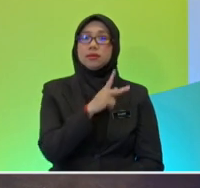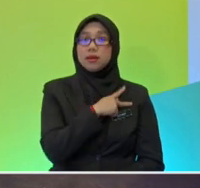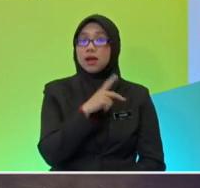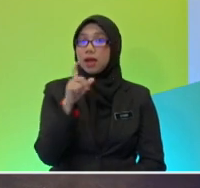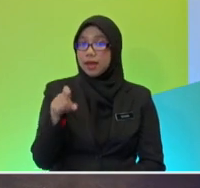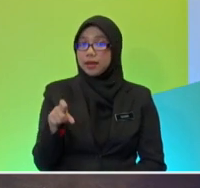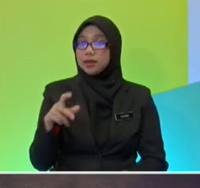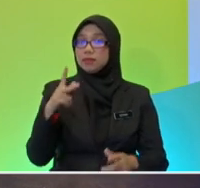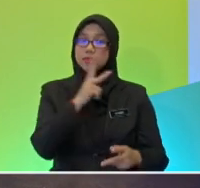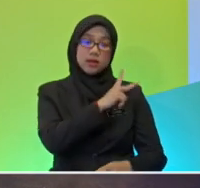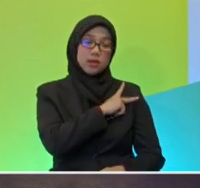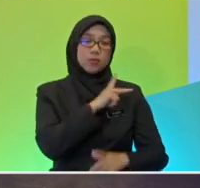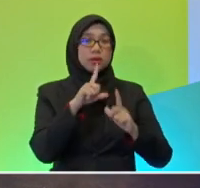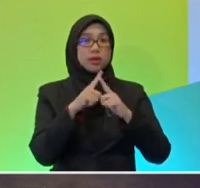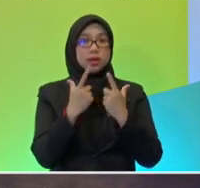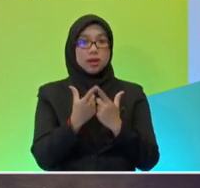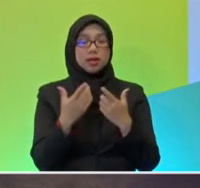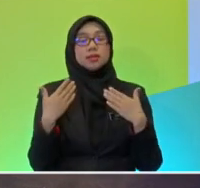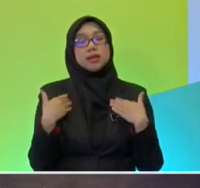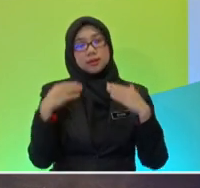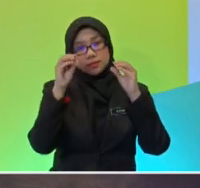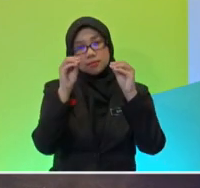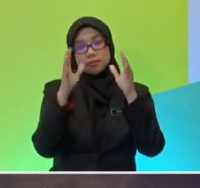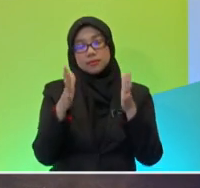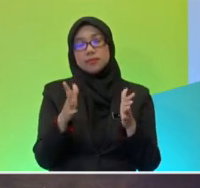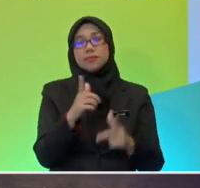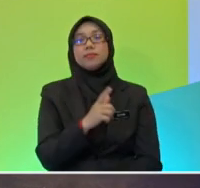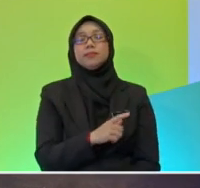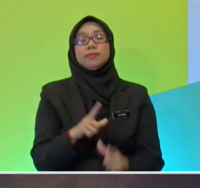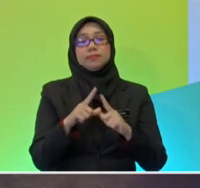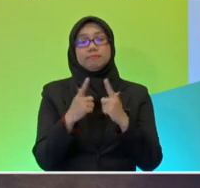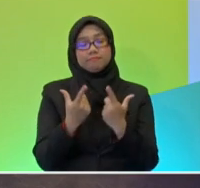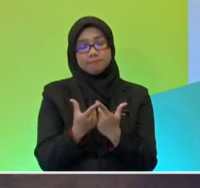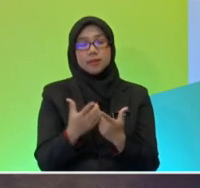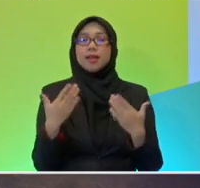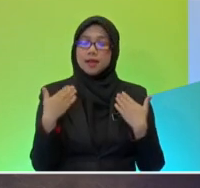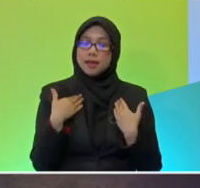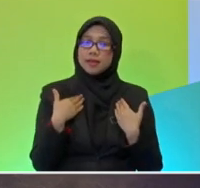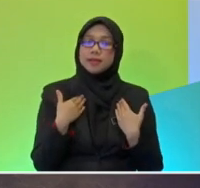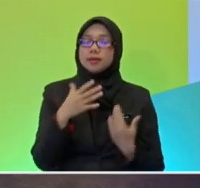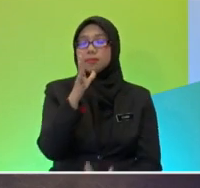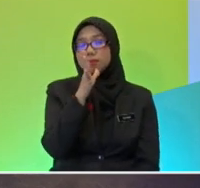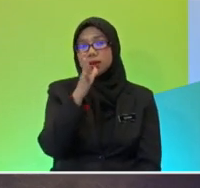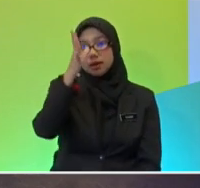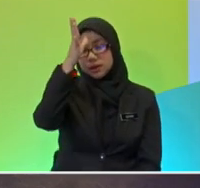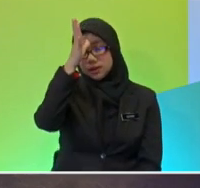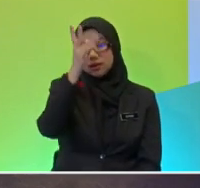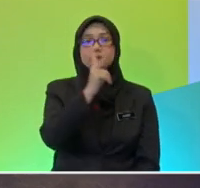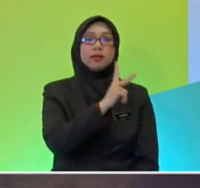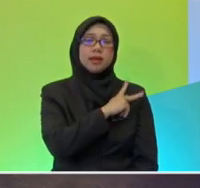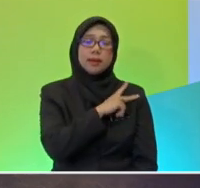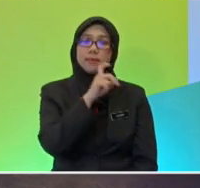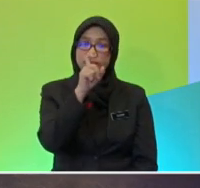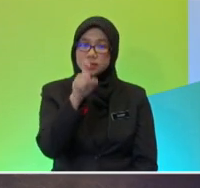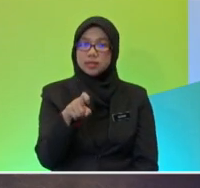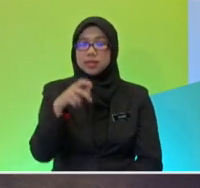guru kelas ee kalau kita di rumah kita sebagai anak kita ada Ibu Ayah kita sebagai ketua kita hendaklah taat kepada ibu